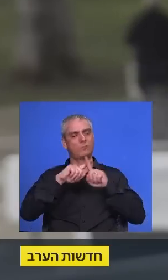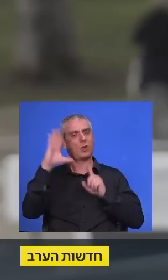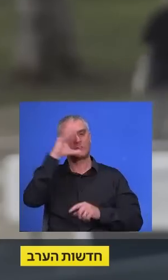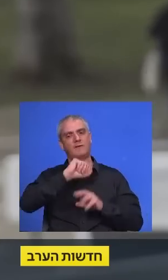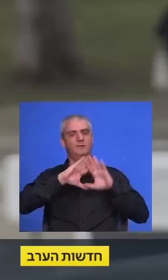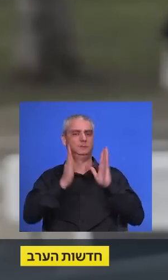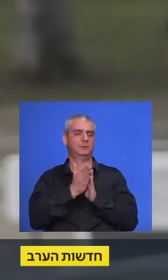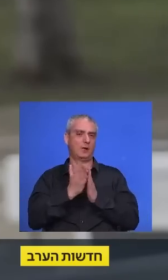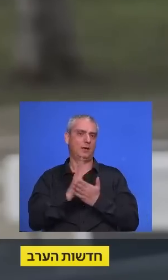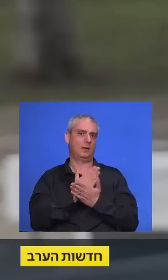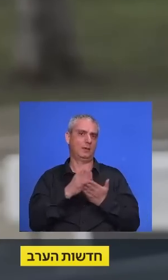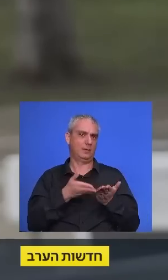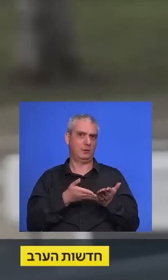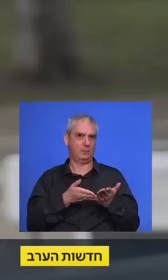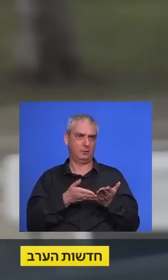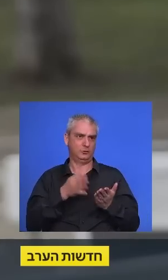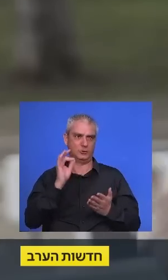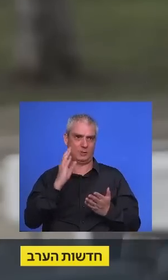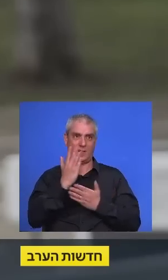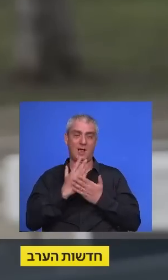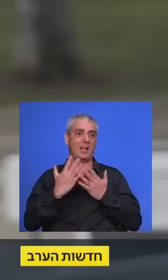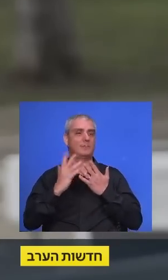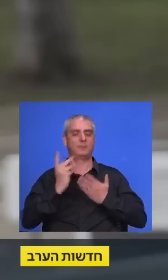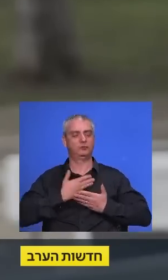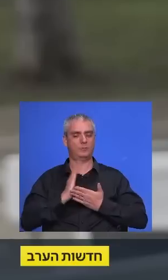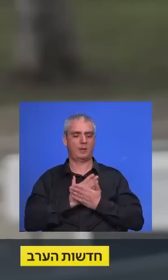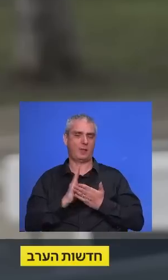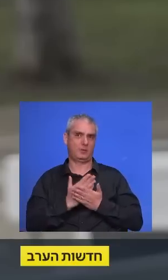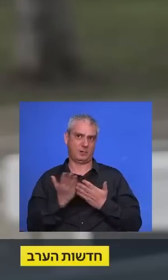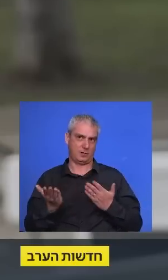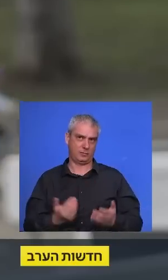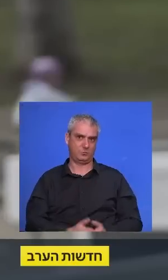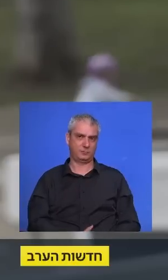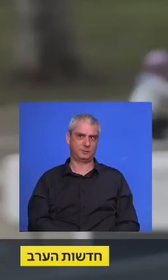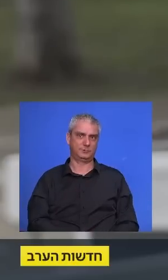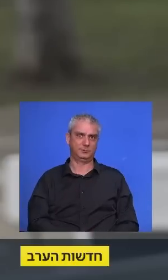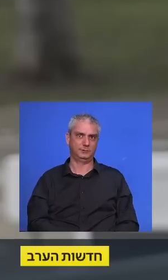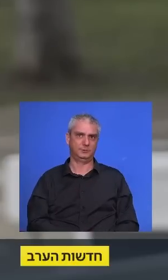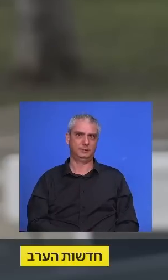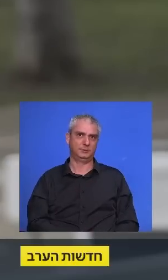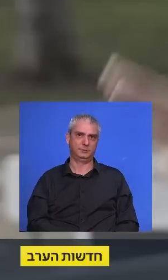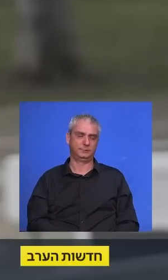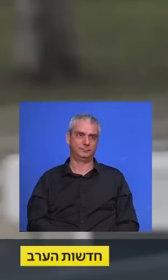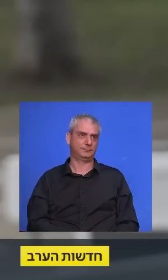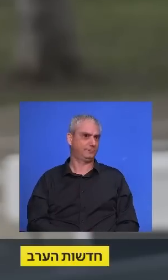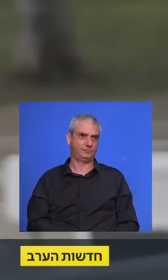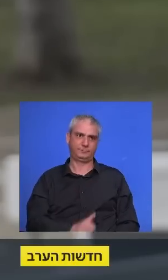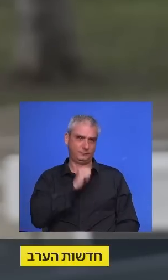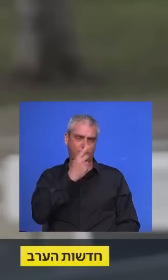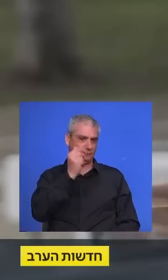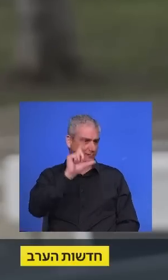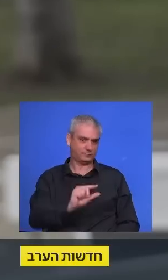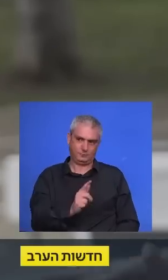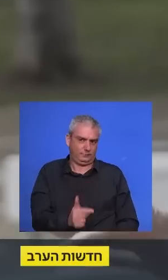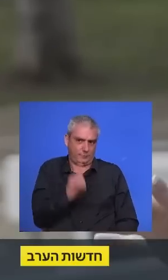מגדירים את תפיסת העולם של חלק עצום ממקבלי ההחלטות. הם לא רוצים שמחירי הדירות